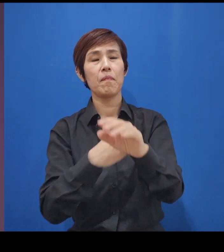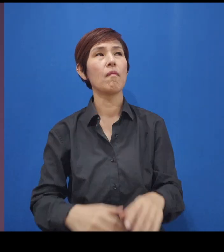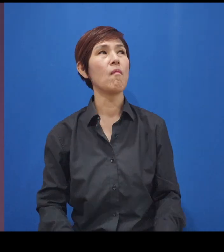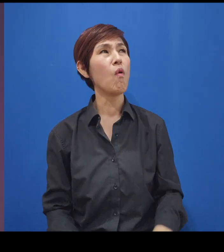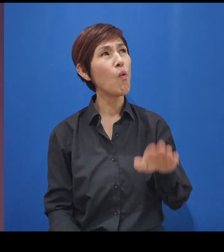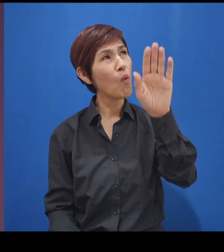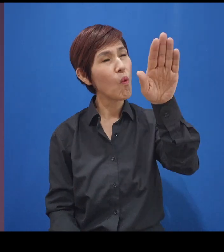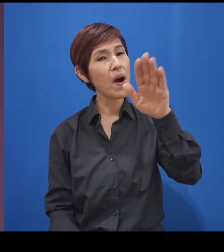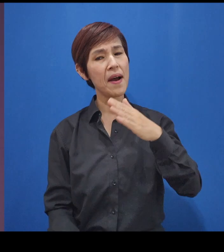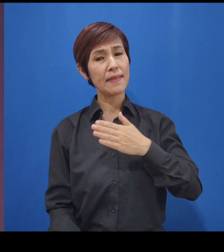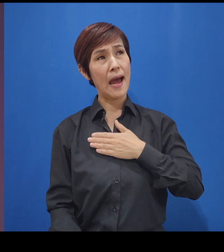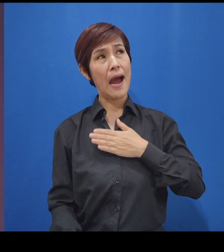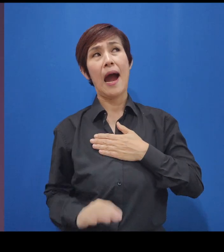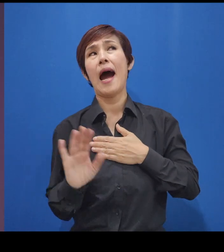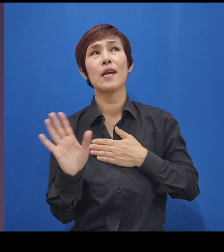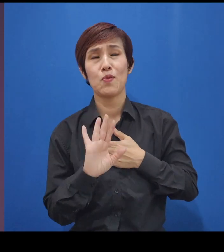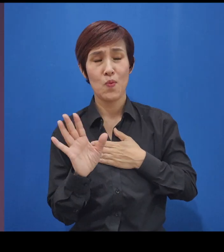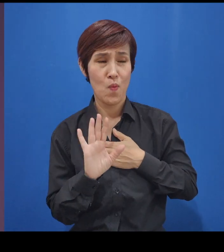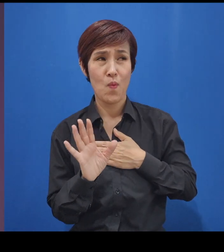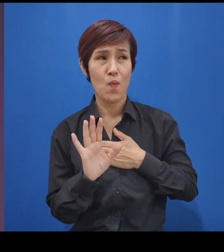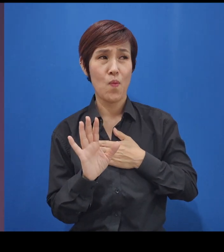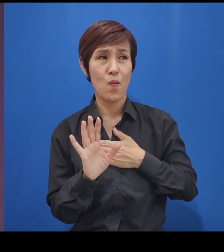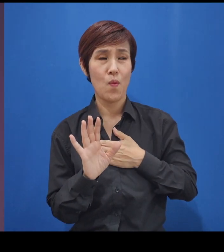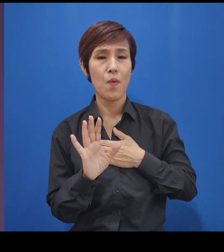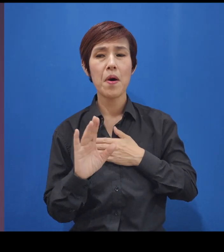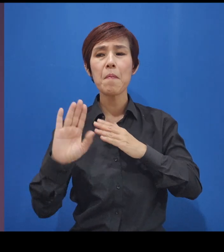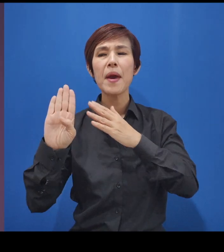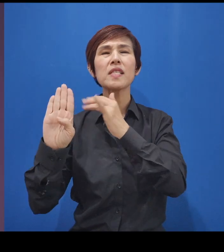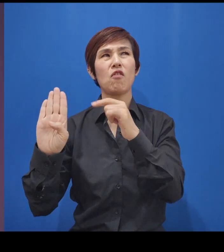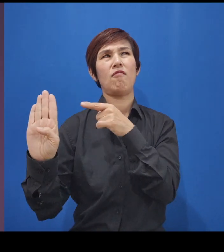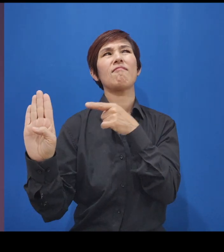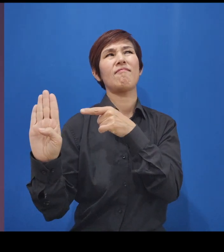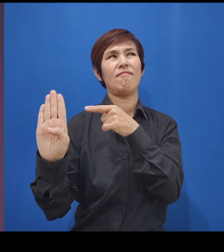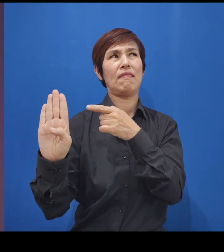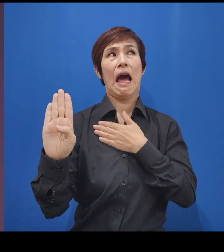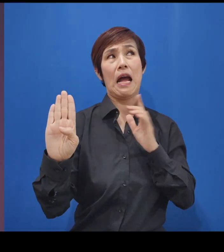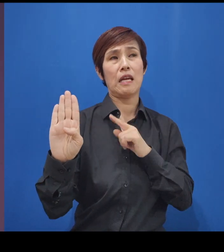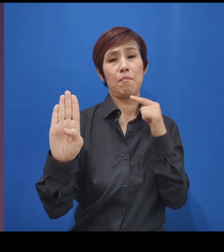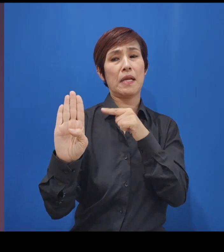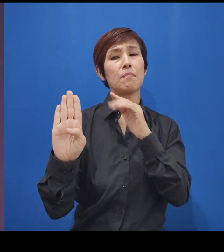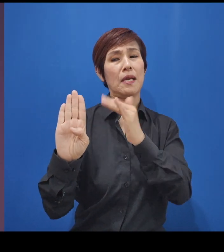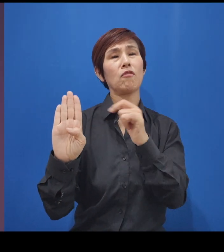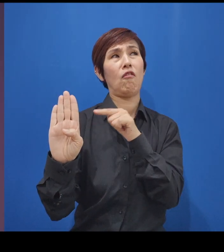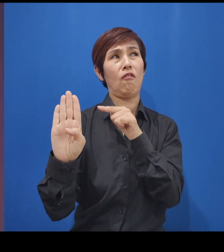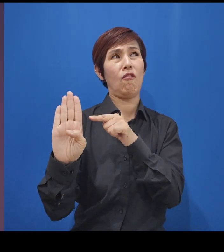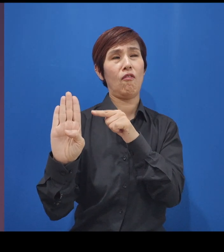첫 번째, 내가 한 게 아니고 백성이 한 겁니다.